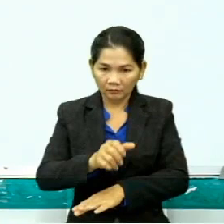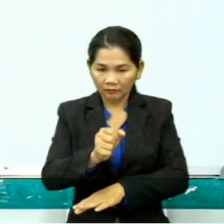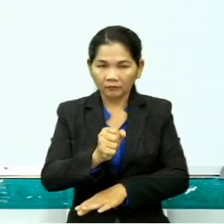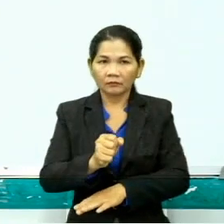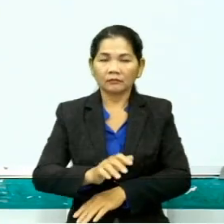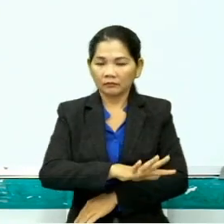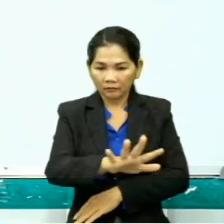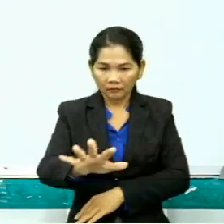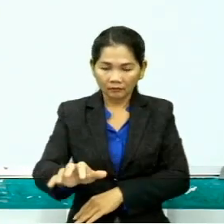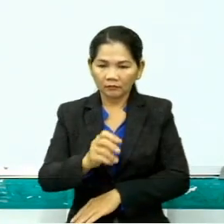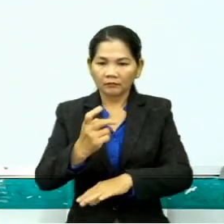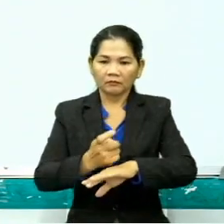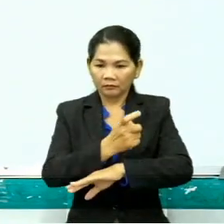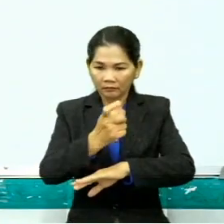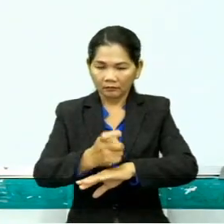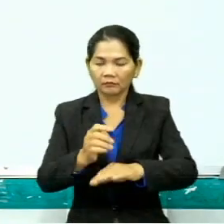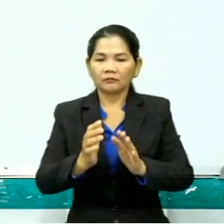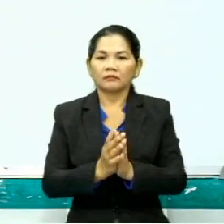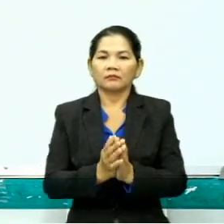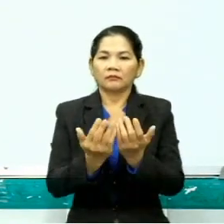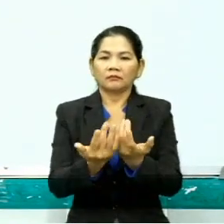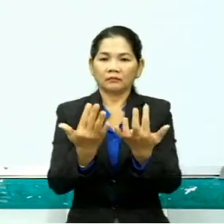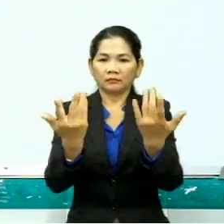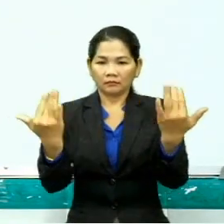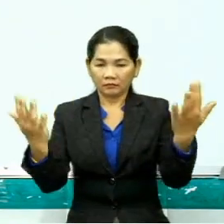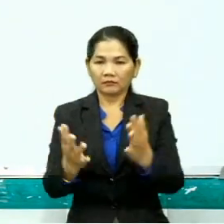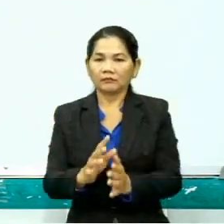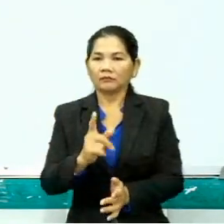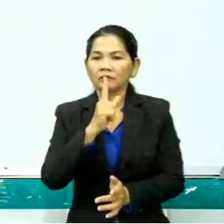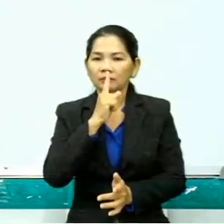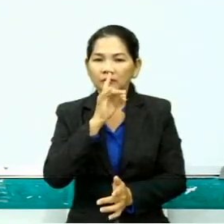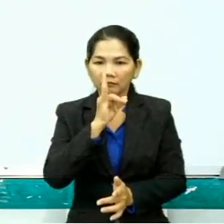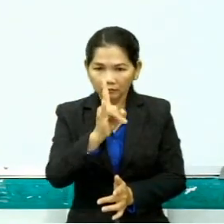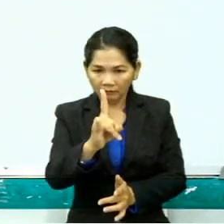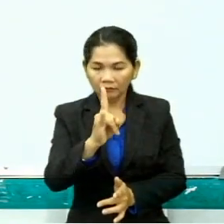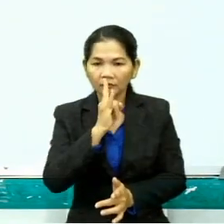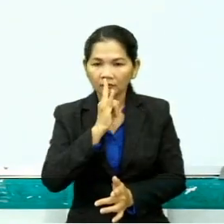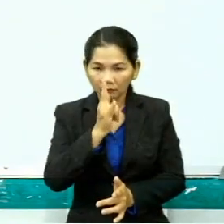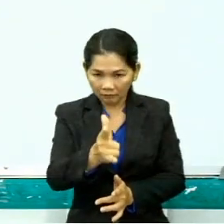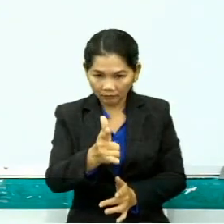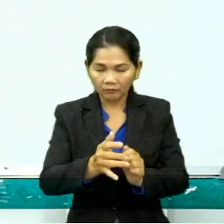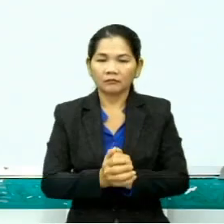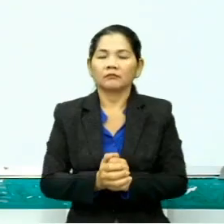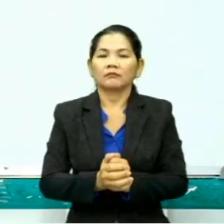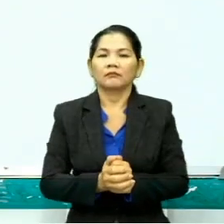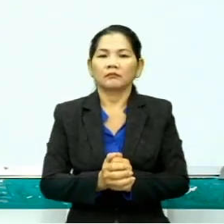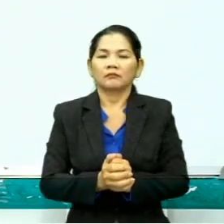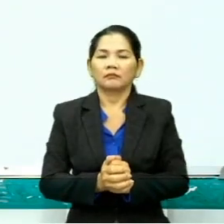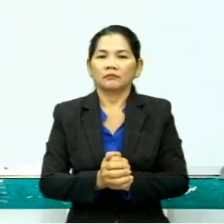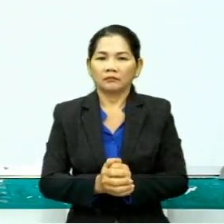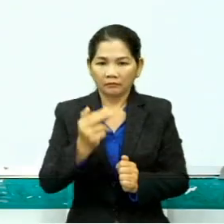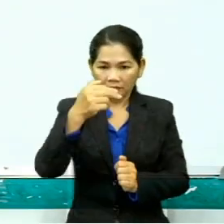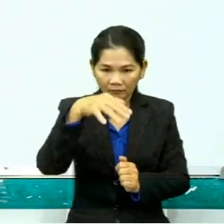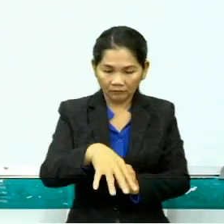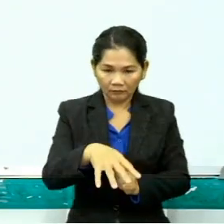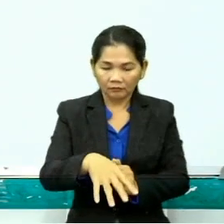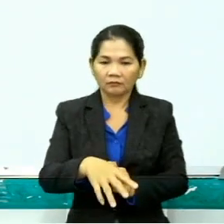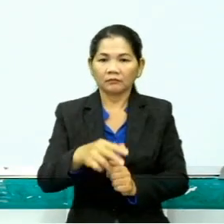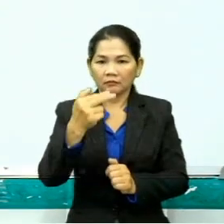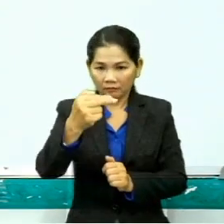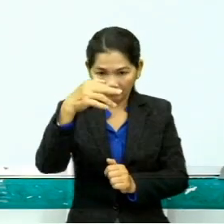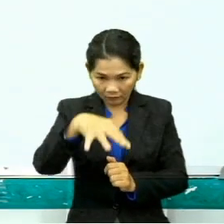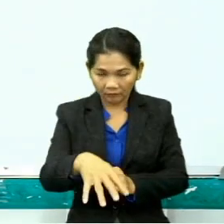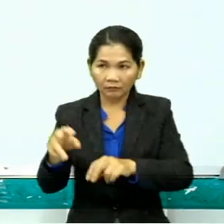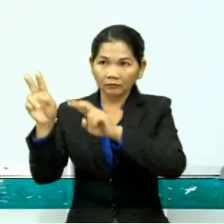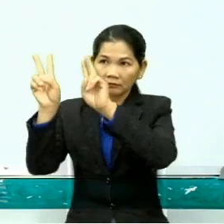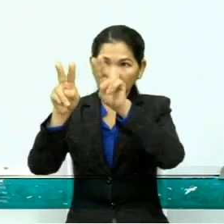bồ bà con còn lại tê chó chả chẳng con khương kiện từ chó tới con chả con nơi nông clear tim phần màn